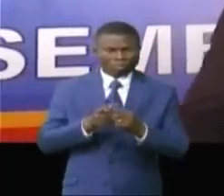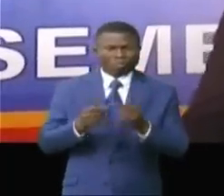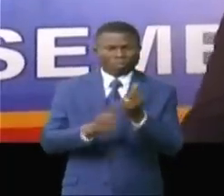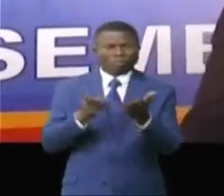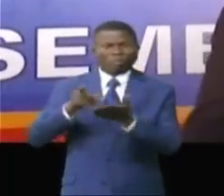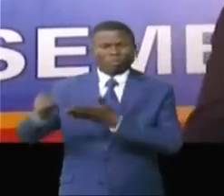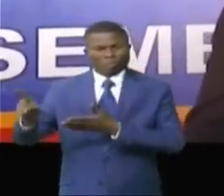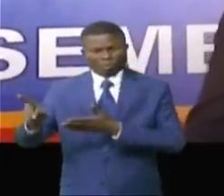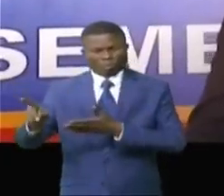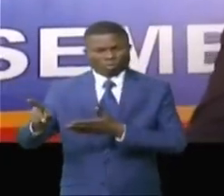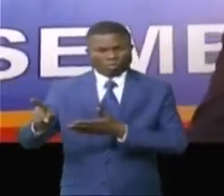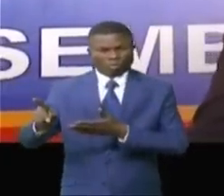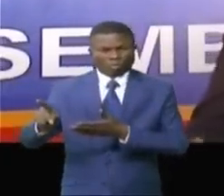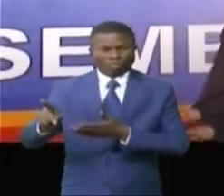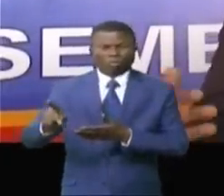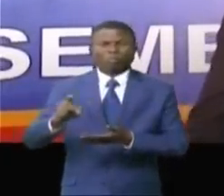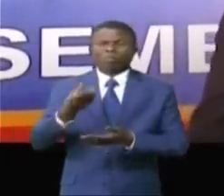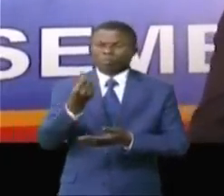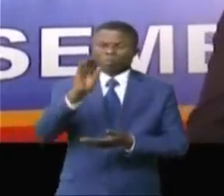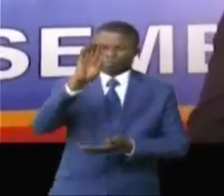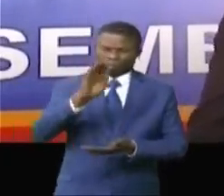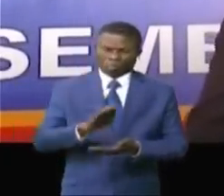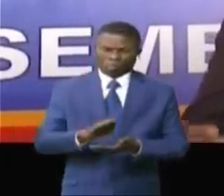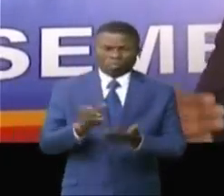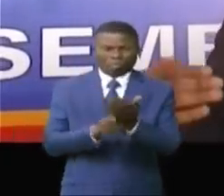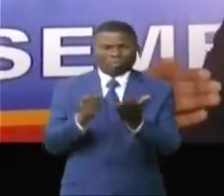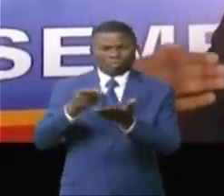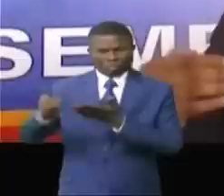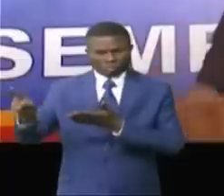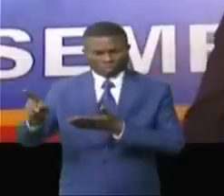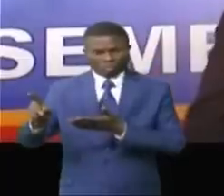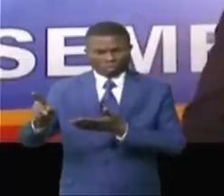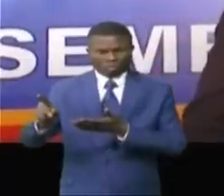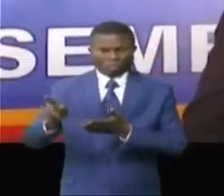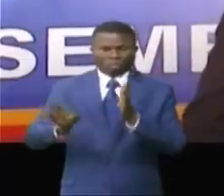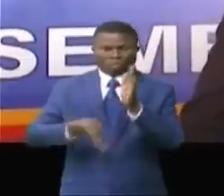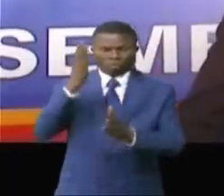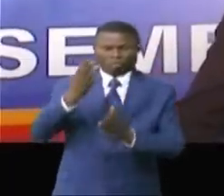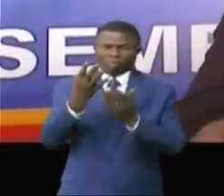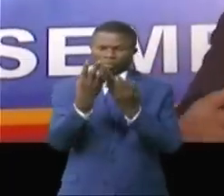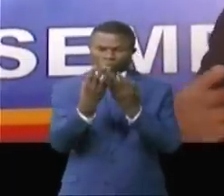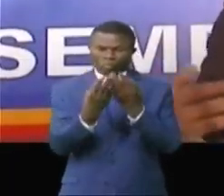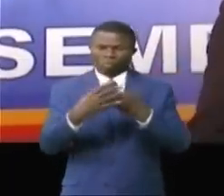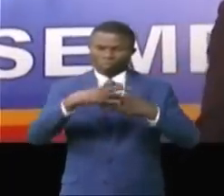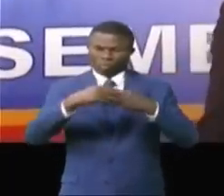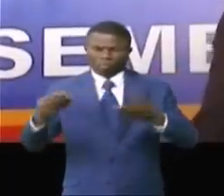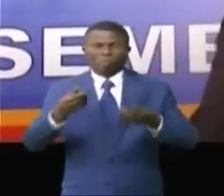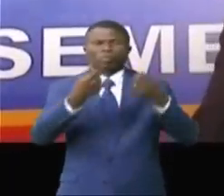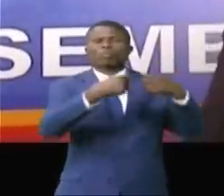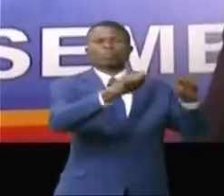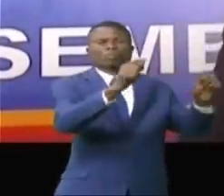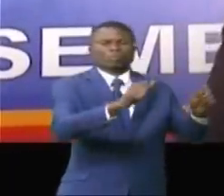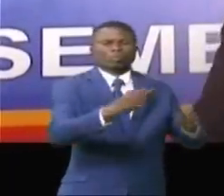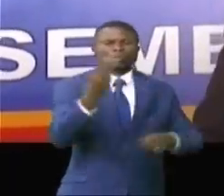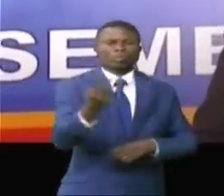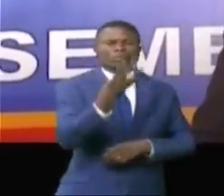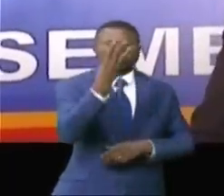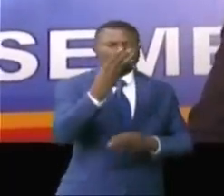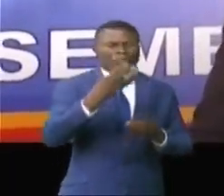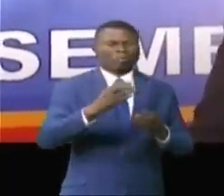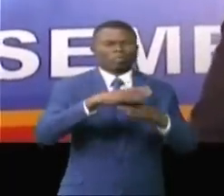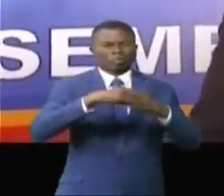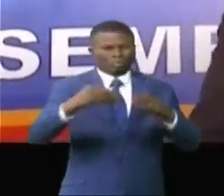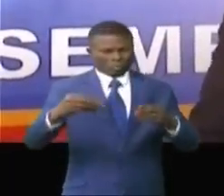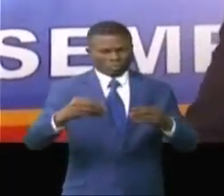achète, et c'est là où les bas blessent, celui qui achète, achète à 14 $ et va vendre à 24 $